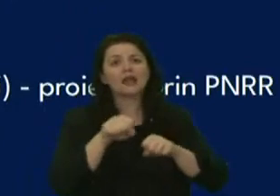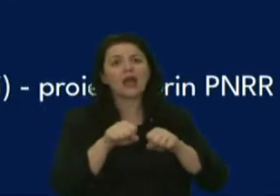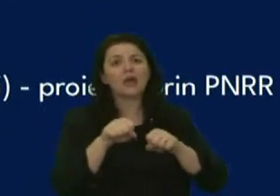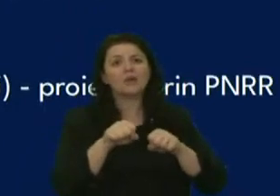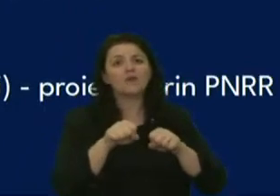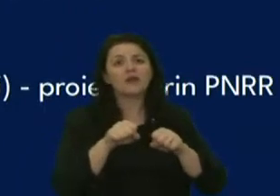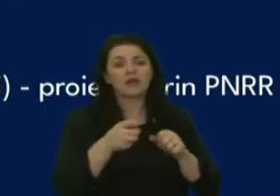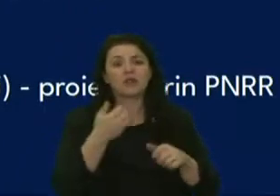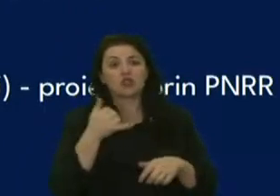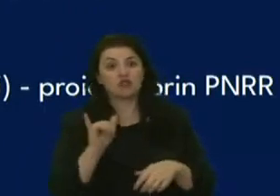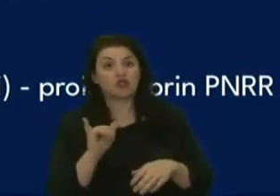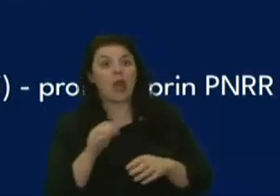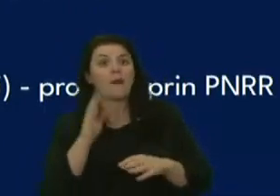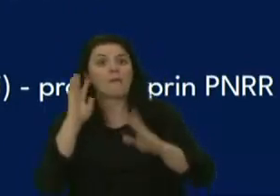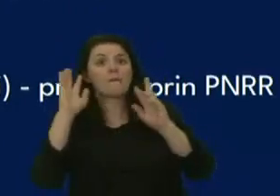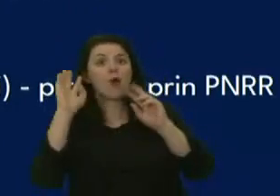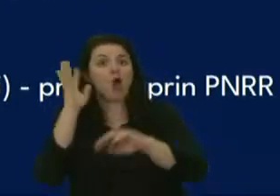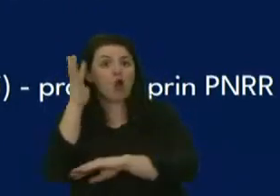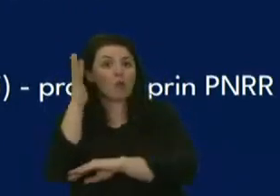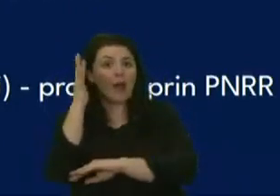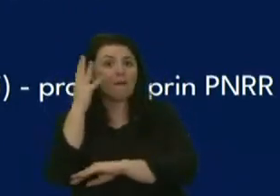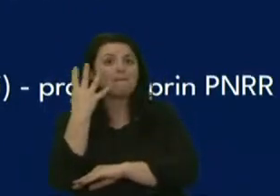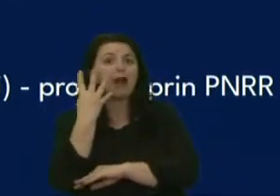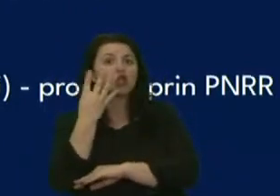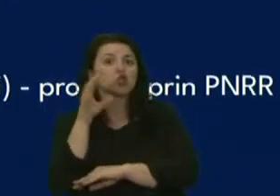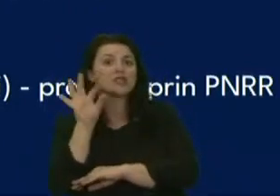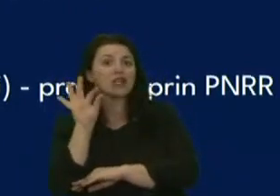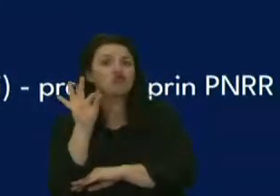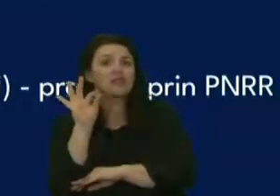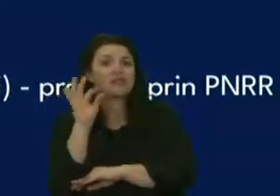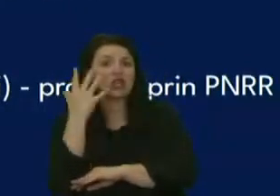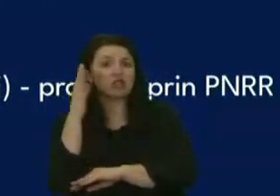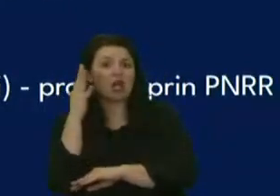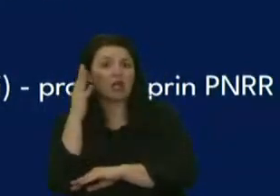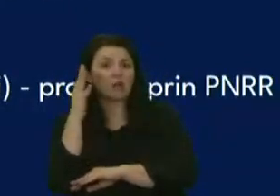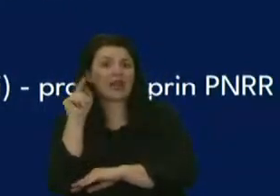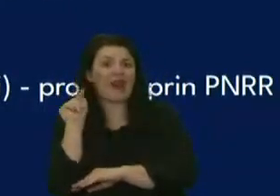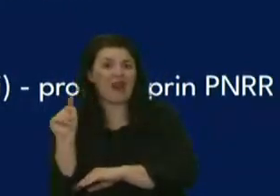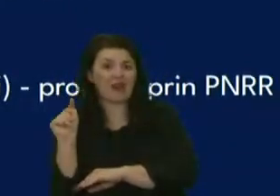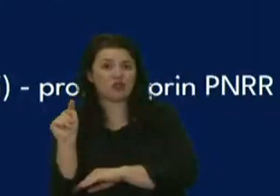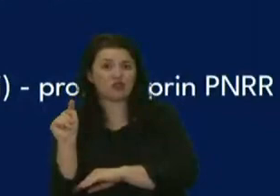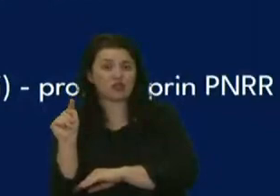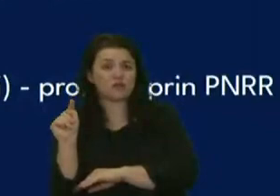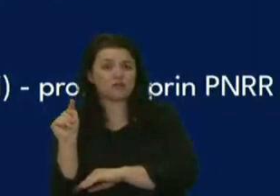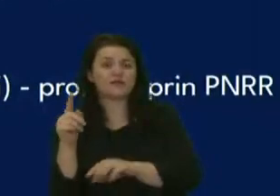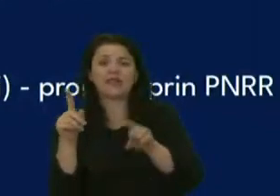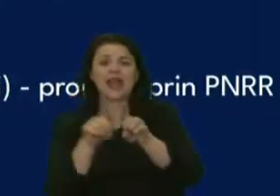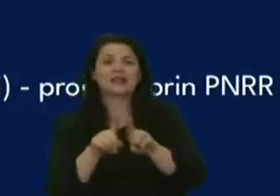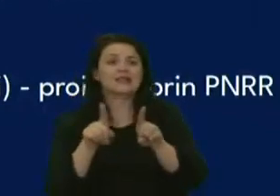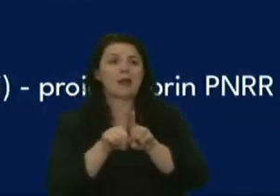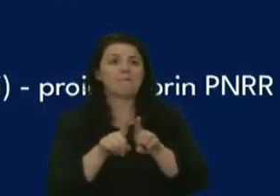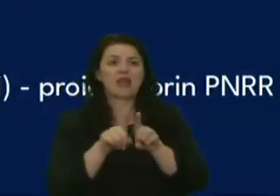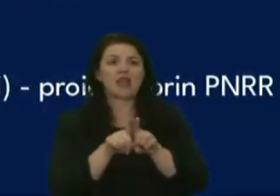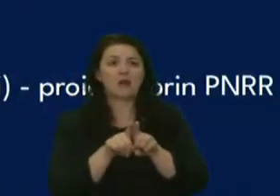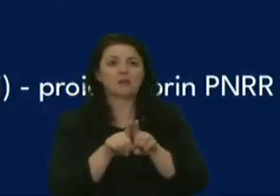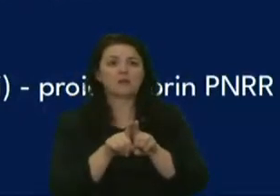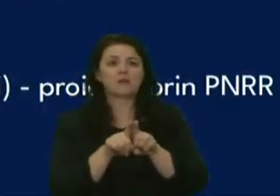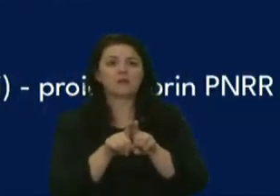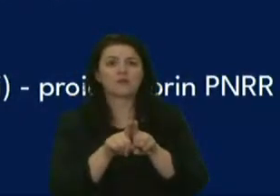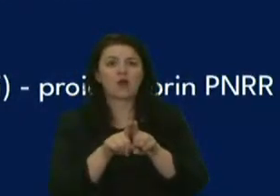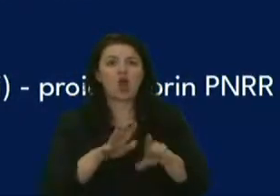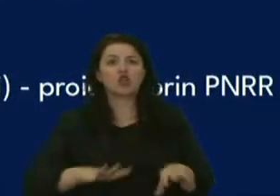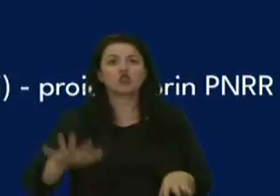de la arbor de la 194 la 450 de arbori plantați aici ă De asemenea